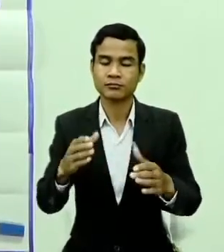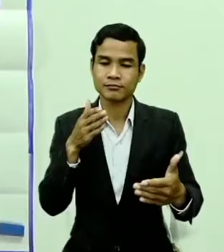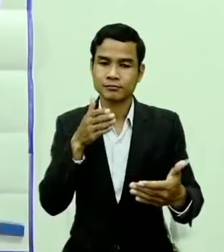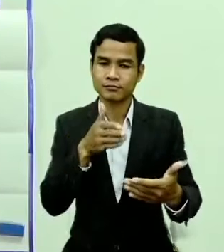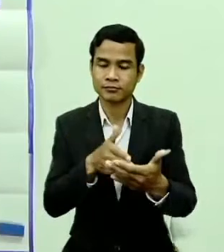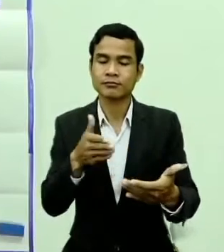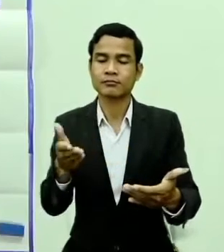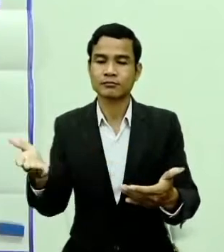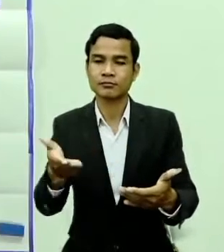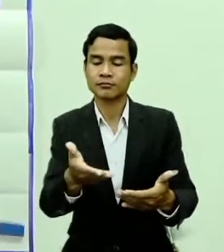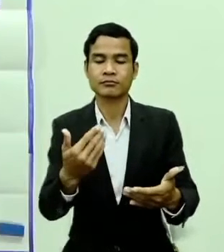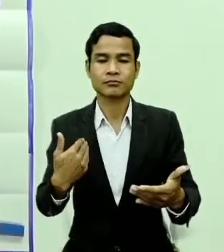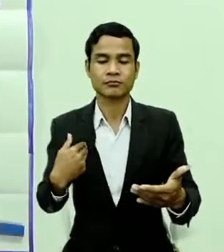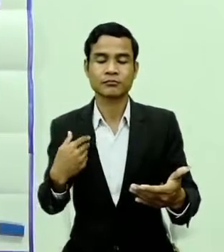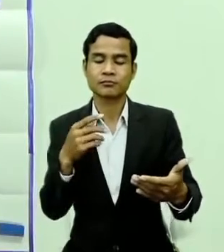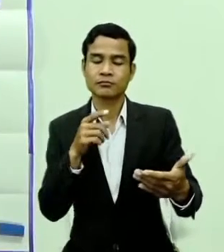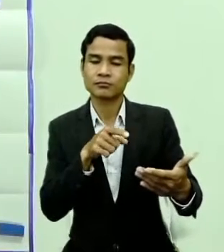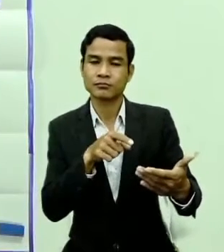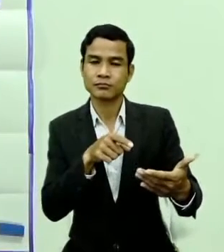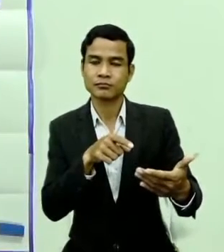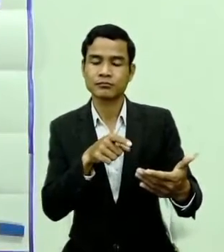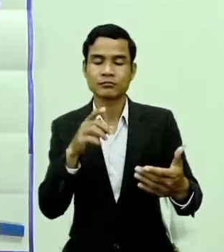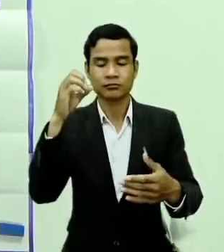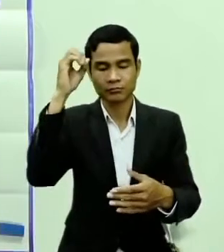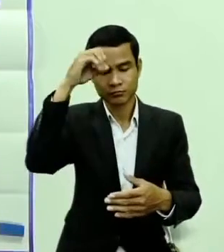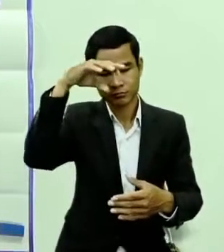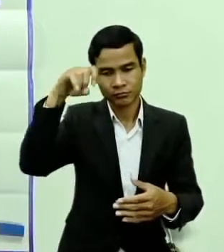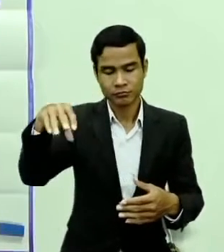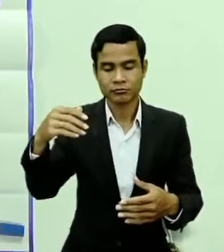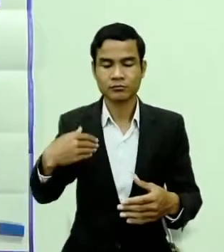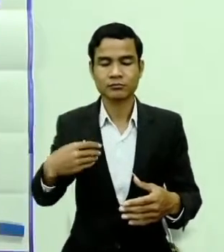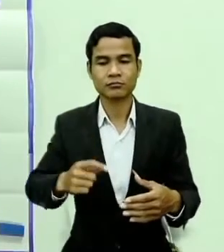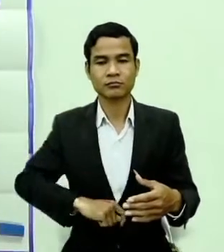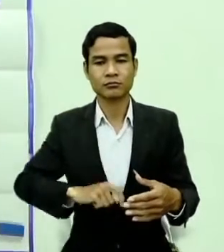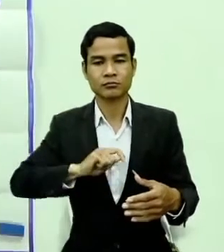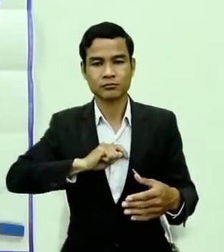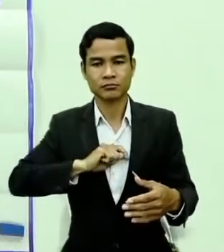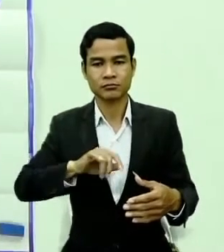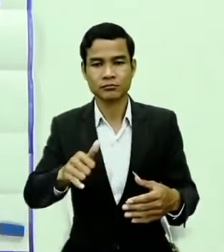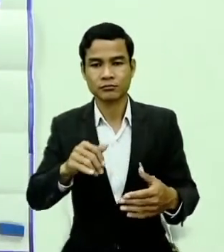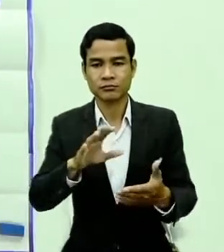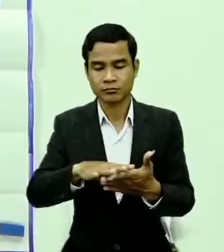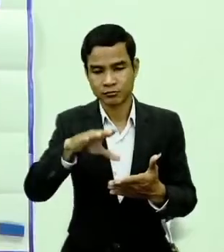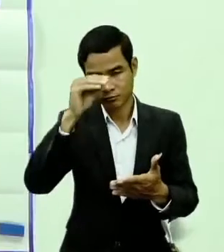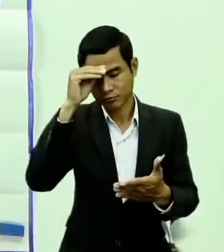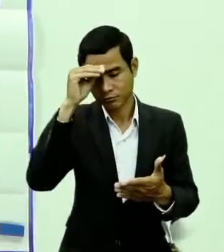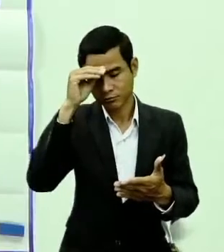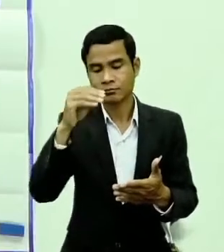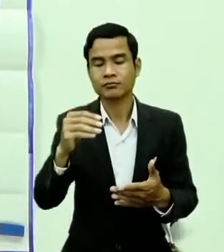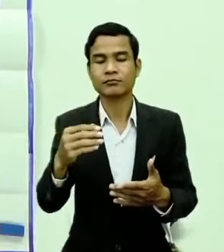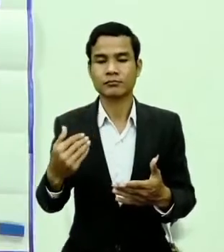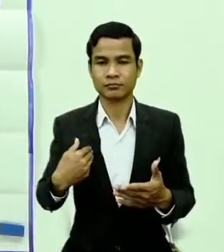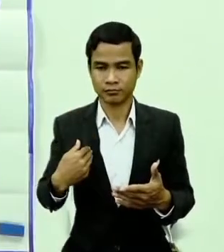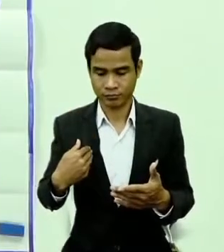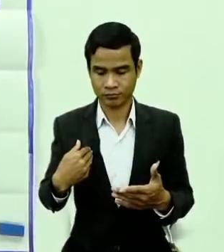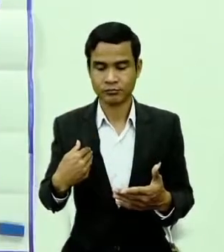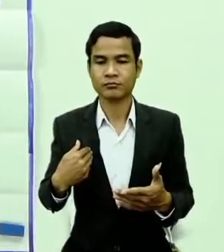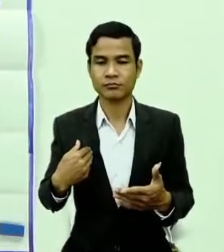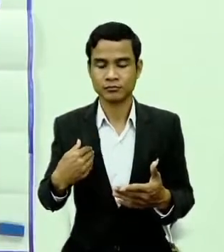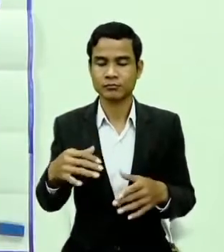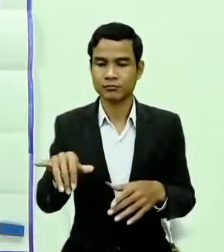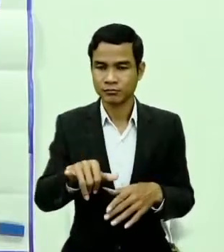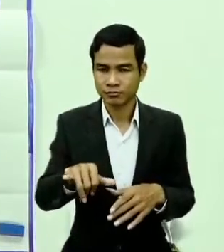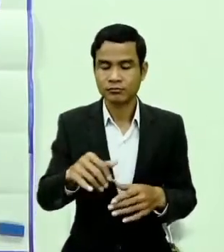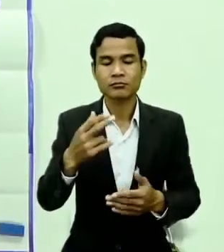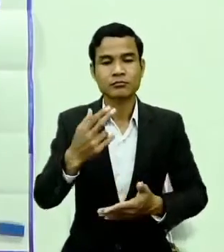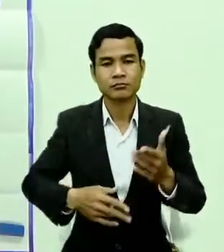để con chụp chỉ riêng rồi thằng ấy khăn ông ca luôn nữ có đôi chỉ khăn ông ca sắc xá cứ vi miên đôi chỉ